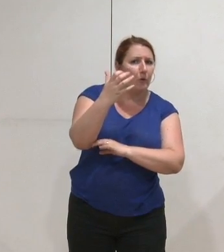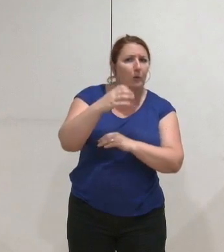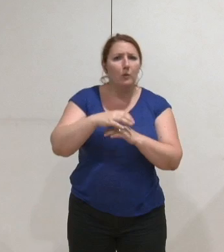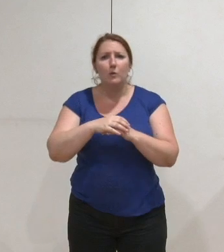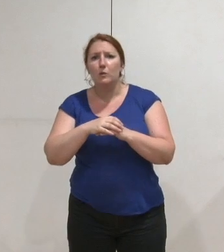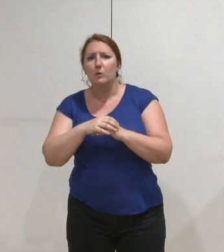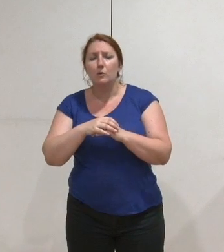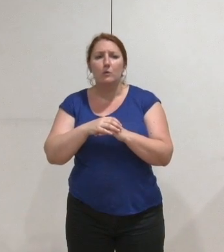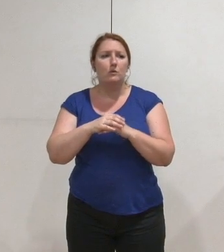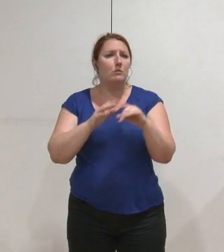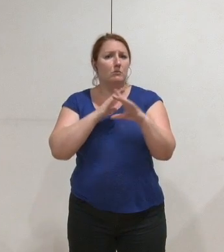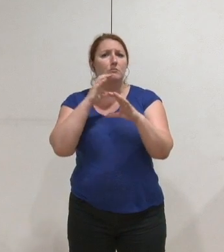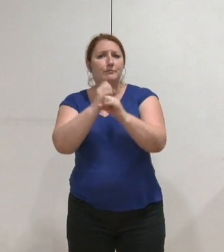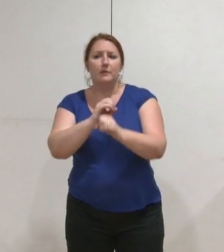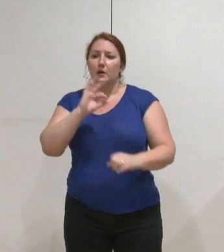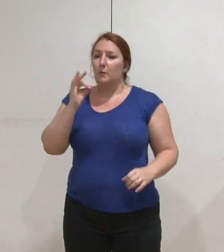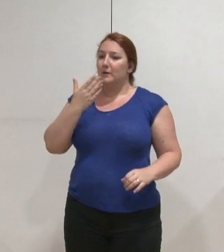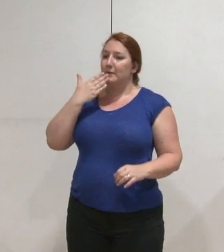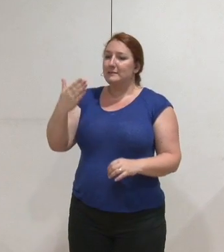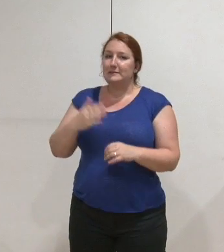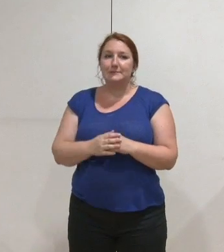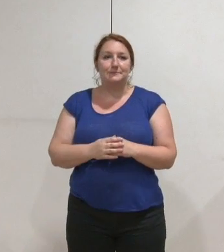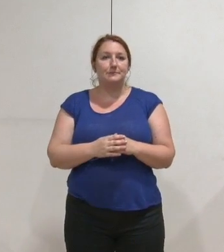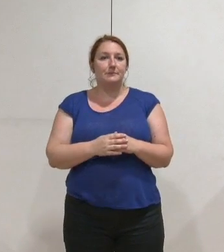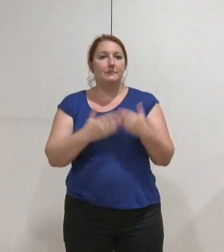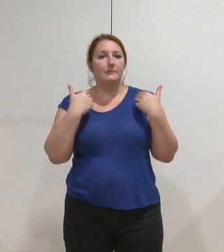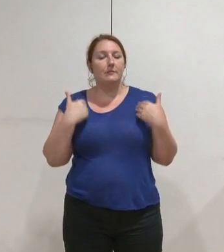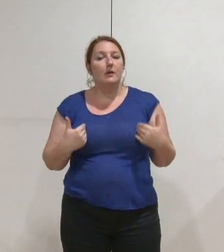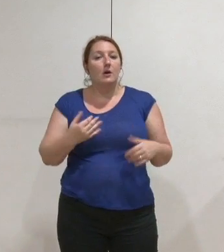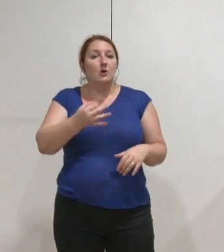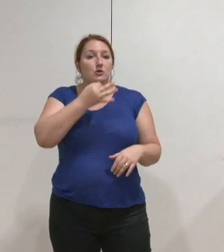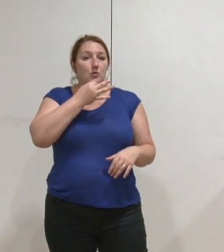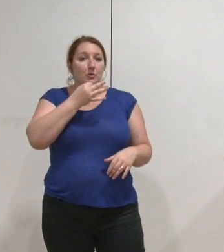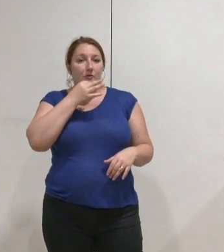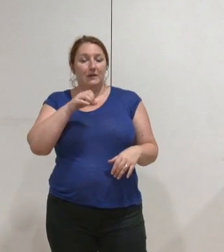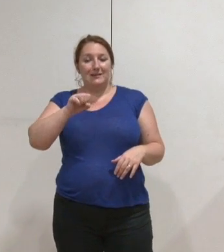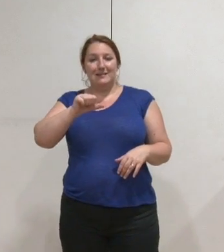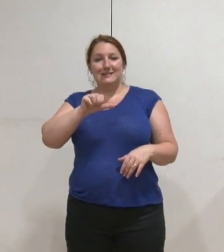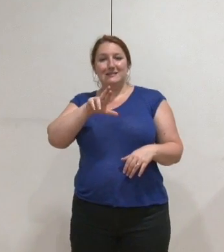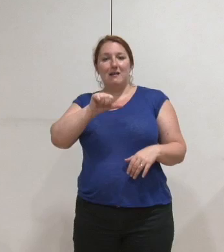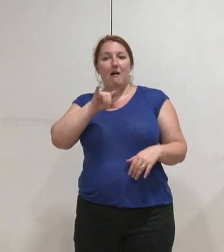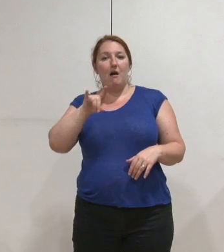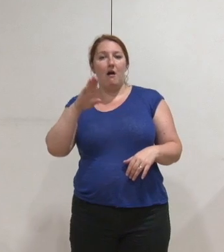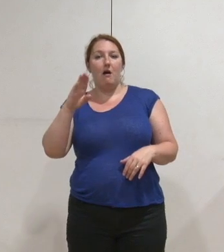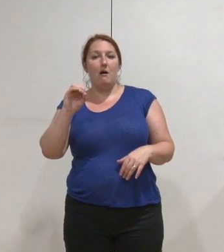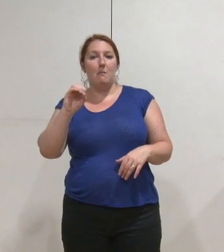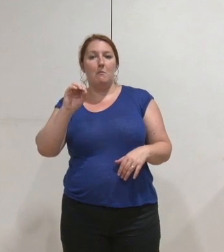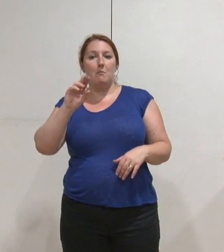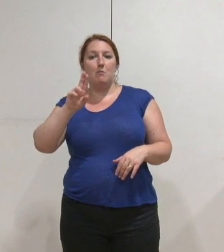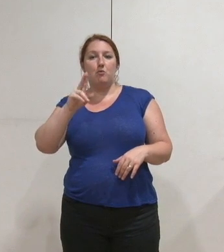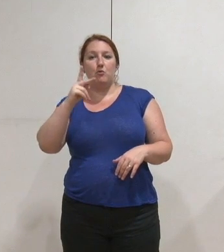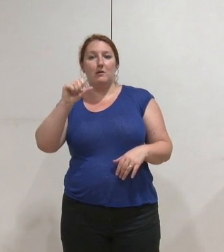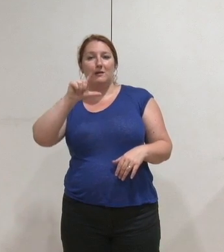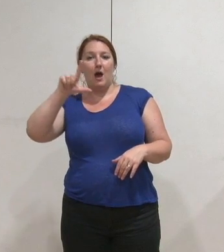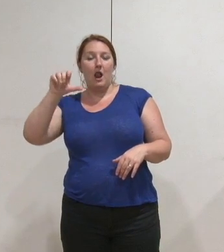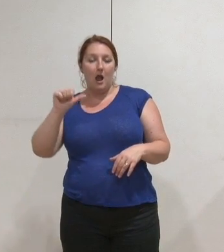làbord petit mot oui merci euh je profite de l'intervention de Sarah bouala pour par rapport à l'intervention tout à l'heure